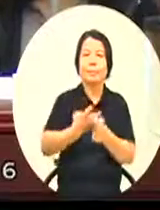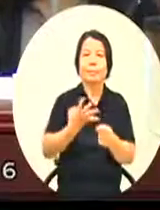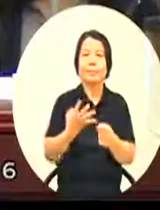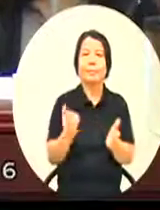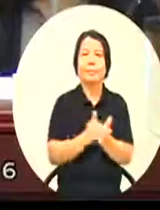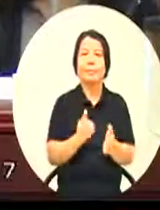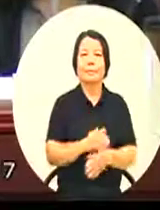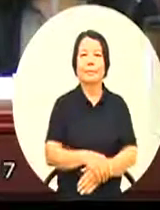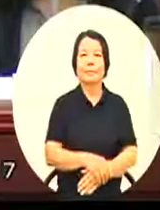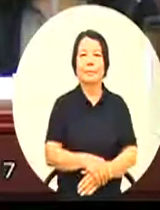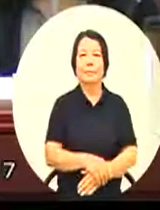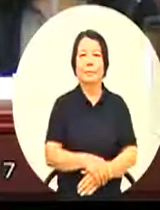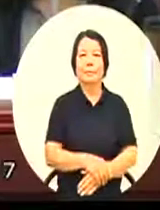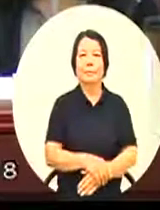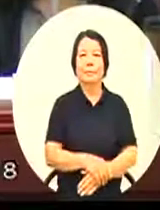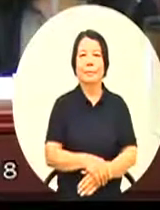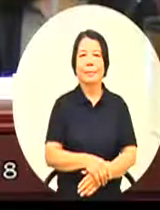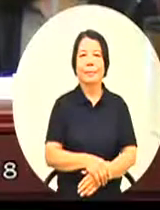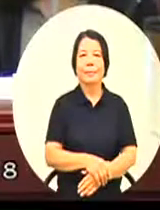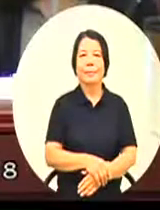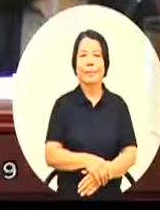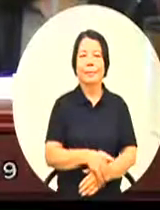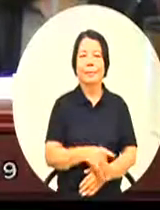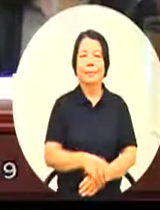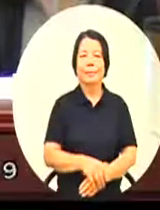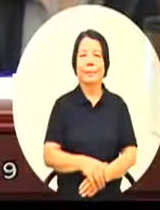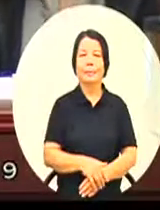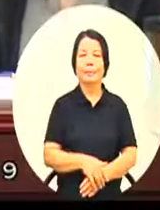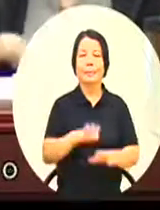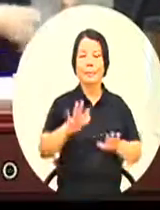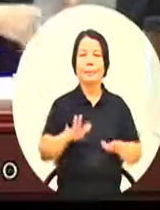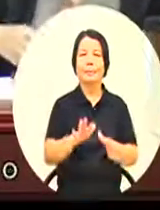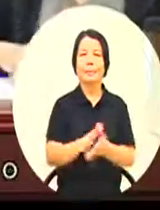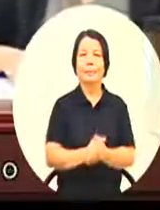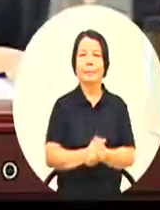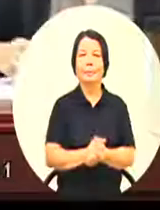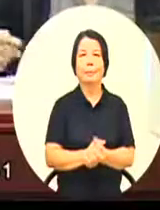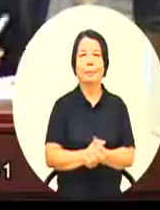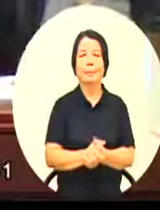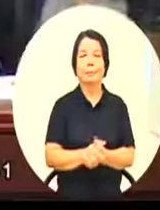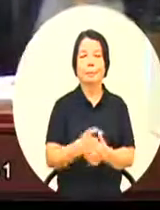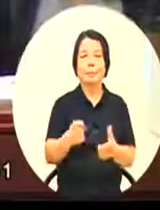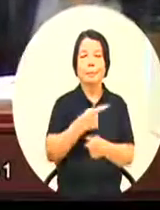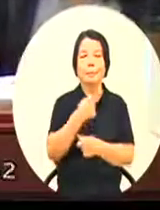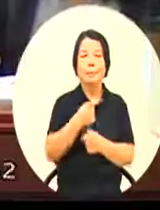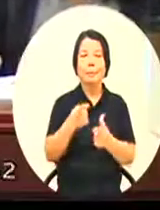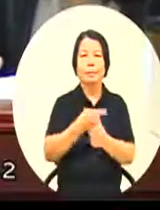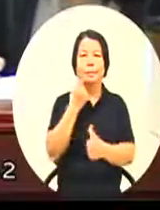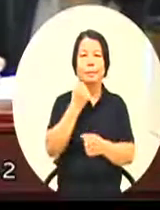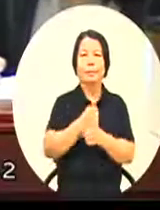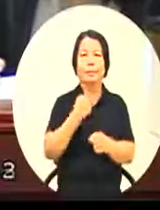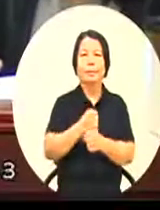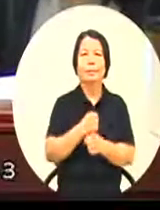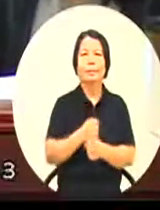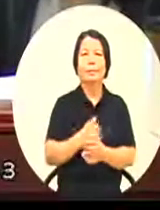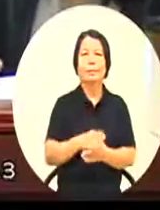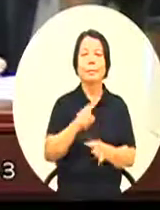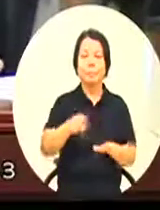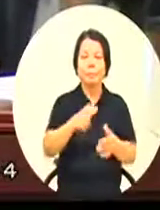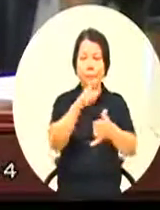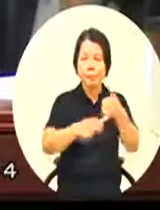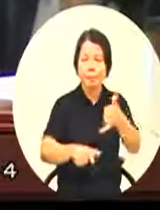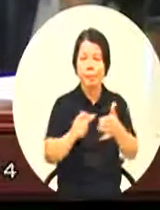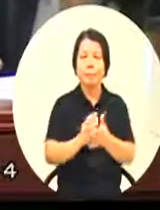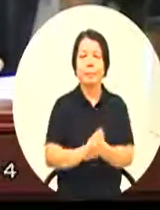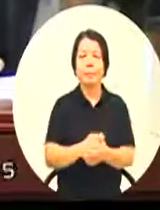对。 好，应该说我们这次那个先期作业也刚通过啦，那这个案子目